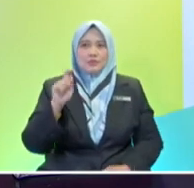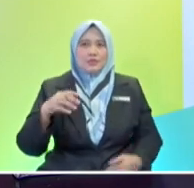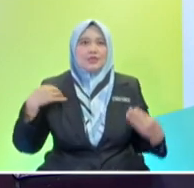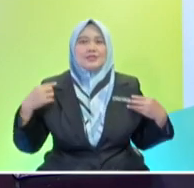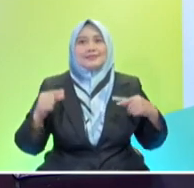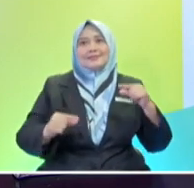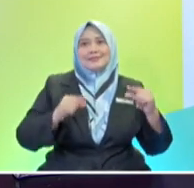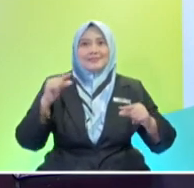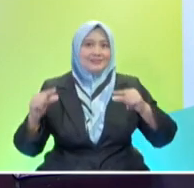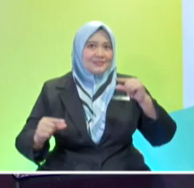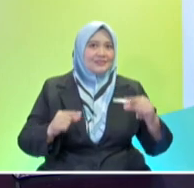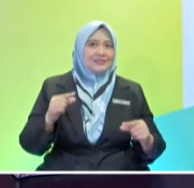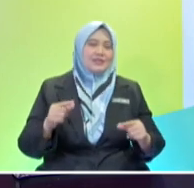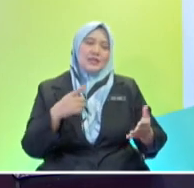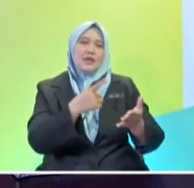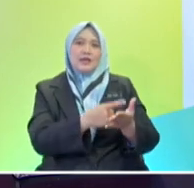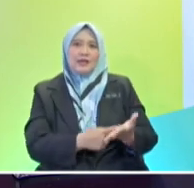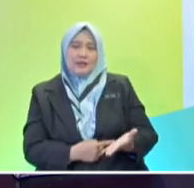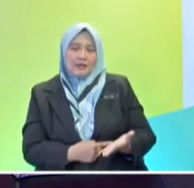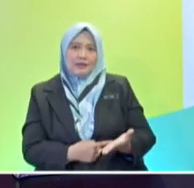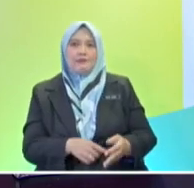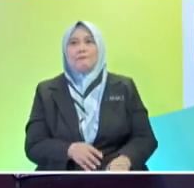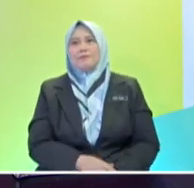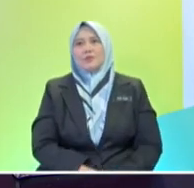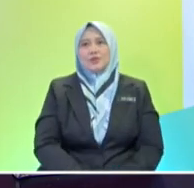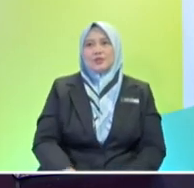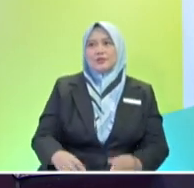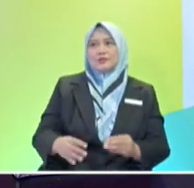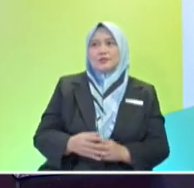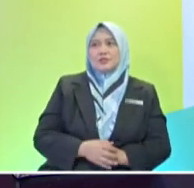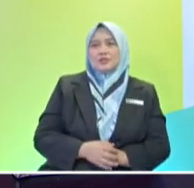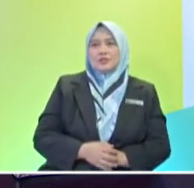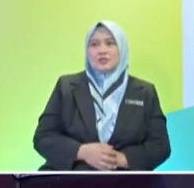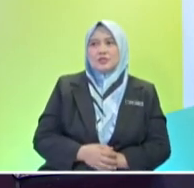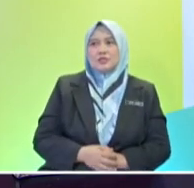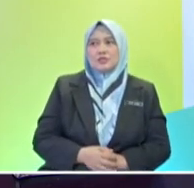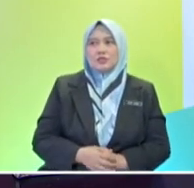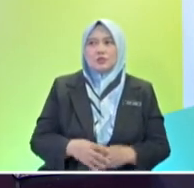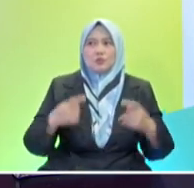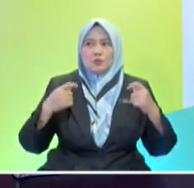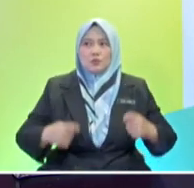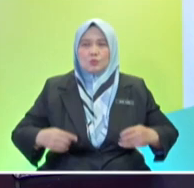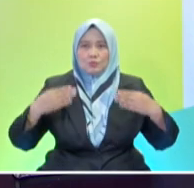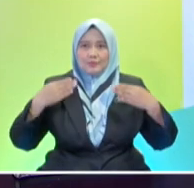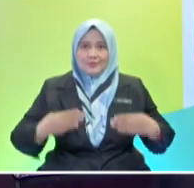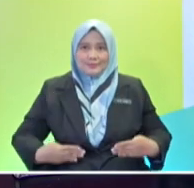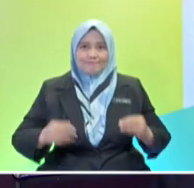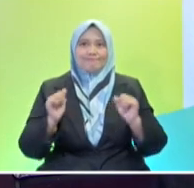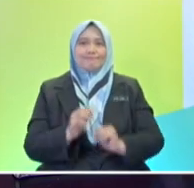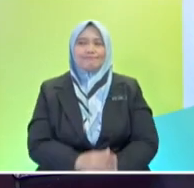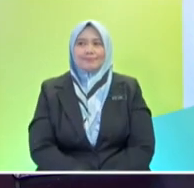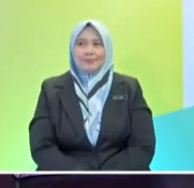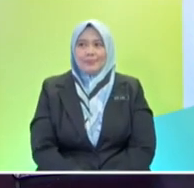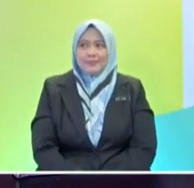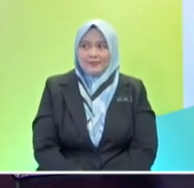Dan bagi tahu apakah ciri pada tubuh badannya. Boleh cikgu. Saya mulakan dulu. Jom kita ke depan meja cikgu. Boleh cikgu. Okey.